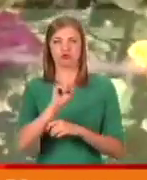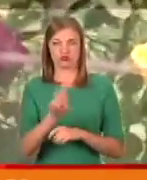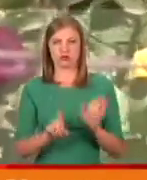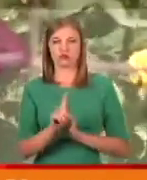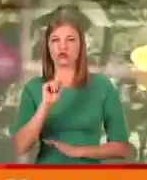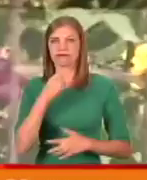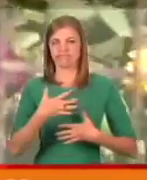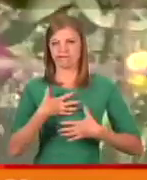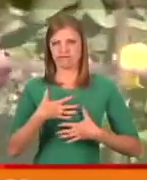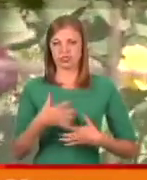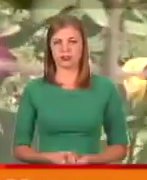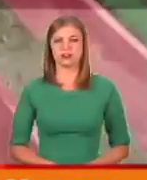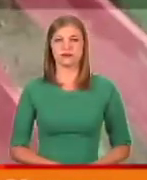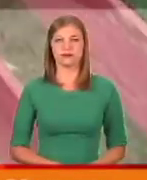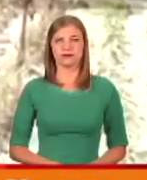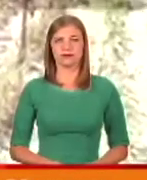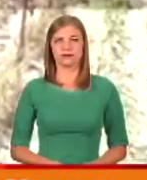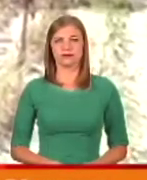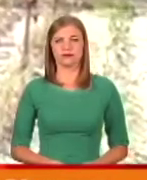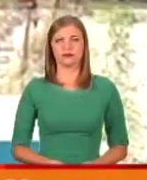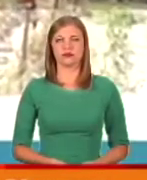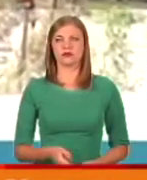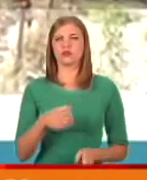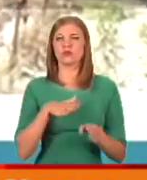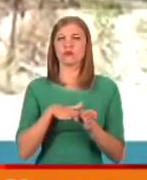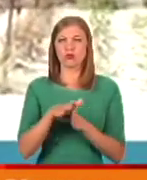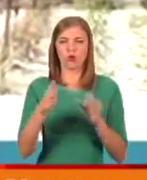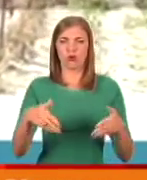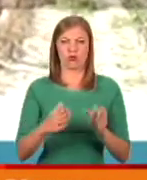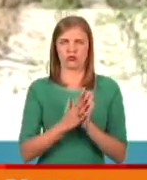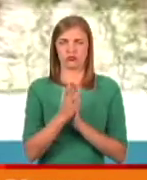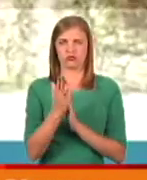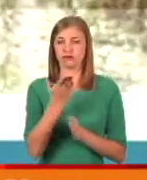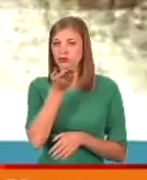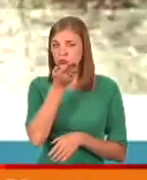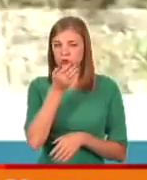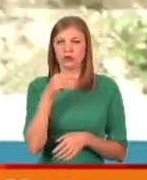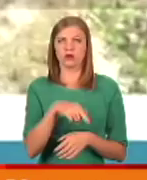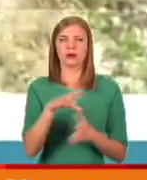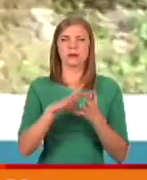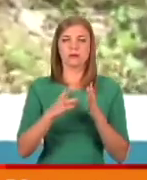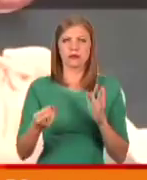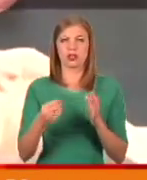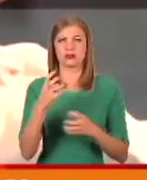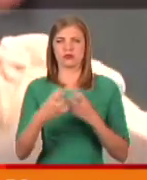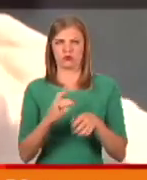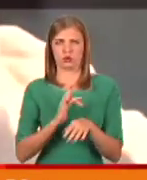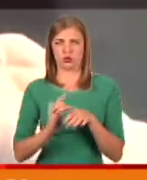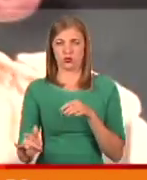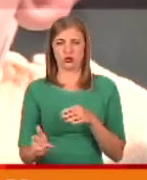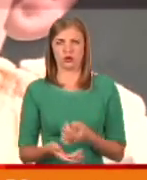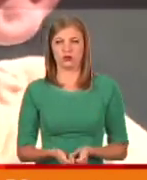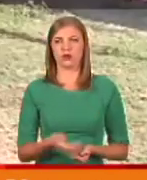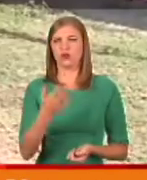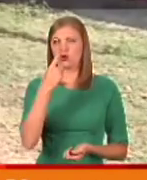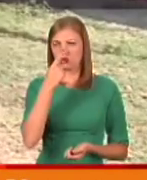почали задихатися. Рот повністю згорів. Все, помідори, перець болгарський, залишилися одні стручки. Задихатися ми